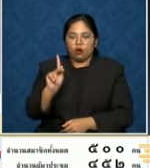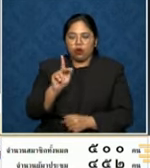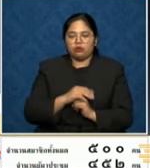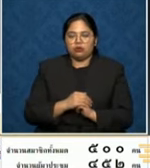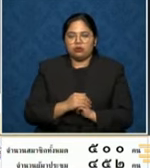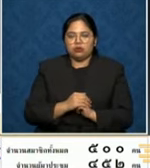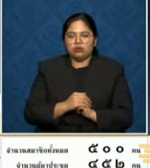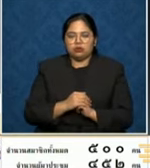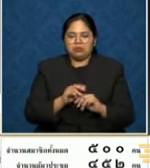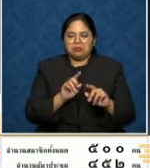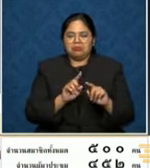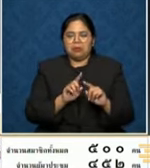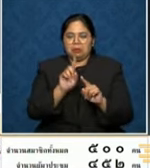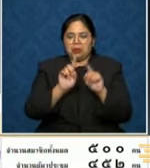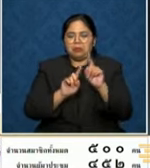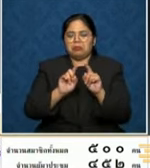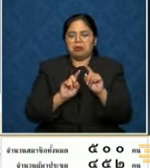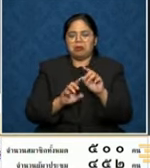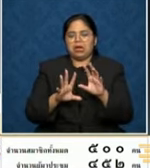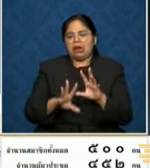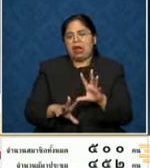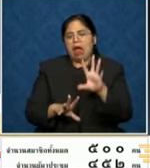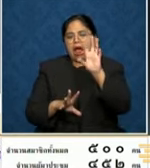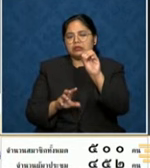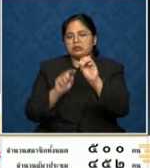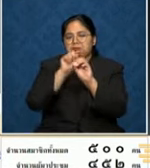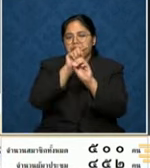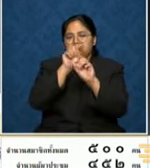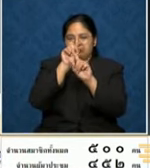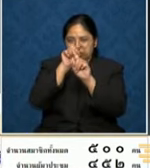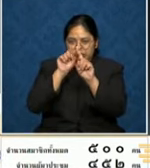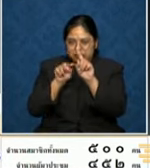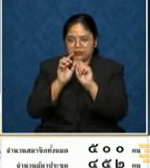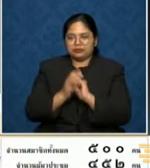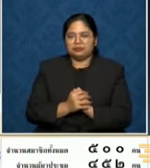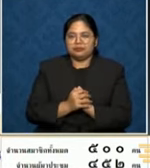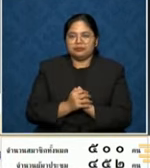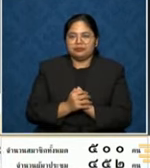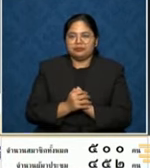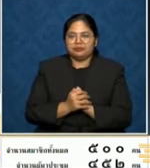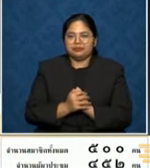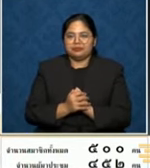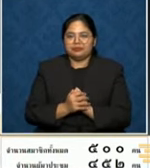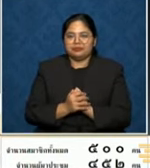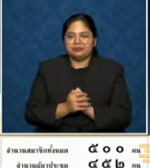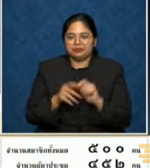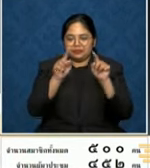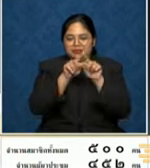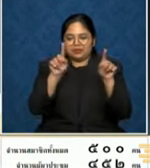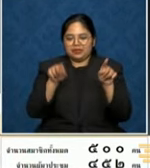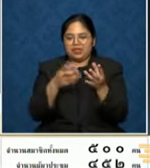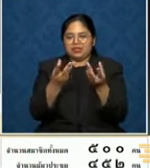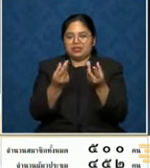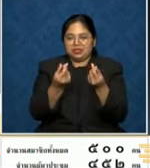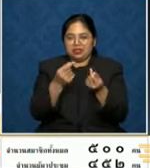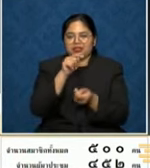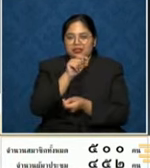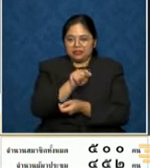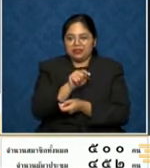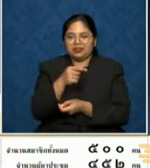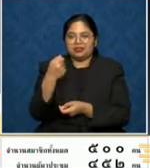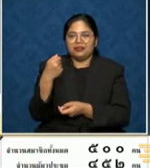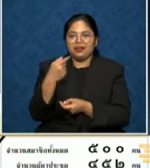ไม่ถึงร้อยละ 50% เท่ากับมีมูลค่านะครับต่ำมากที่ดิน